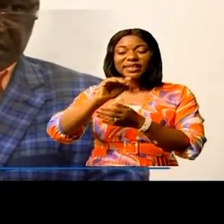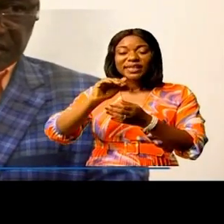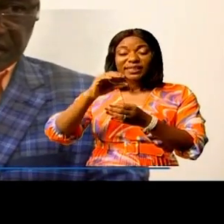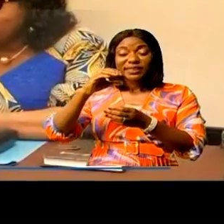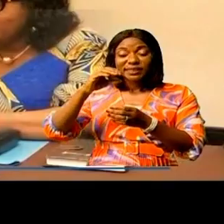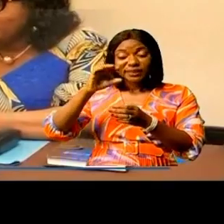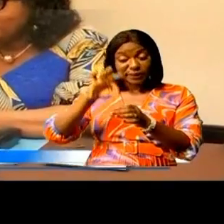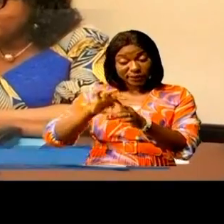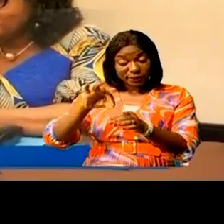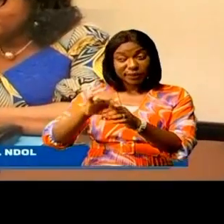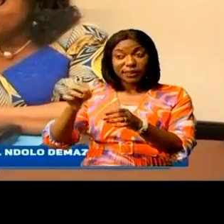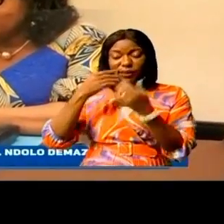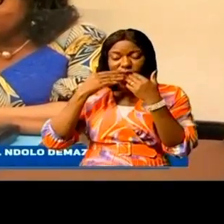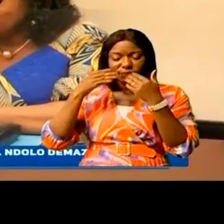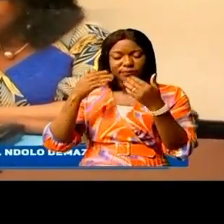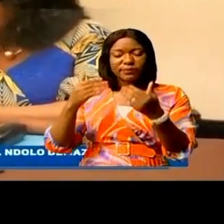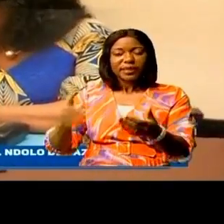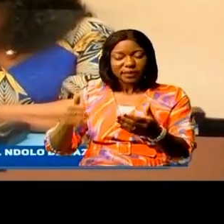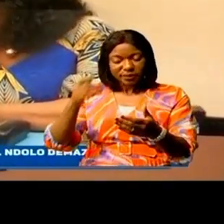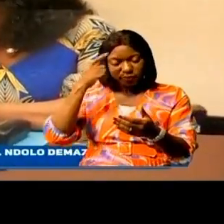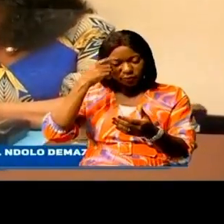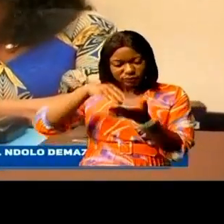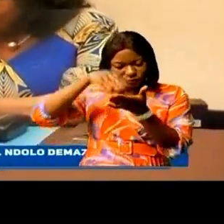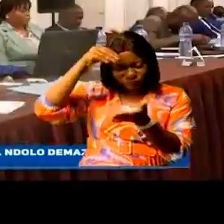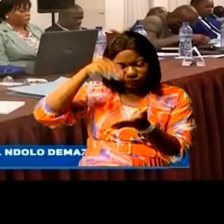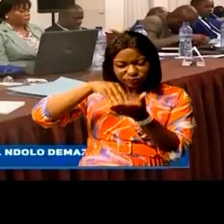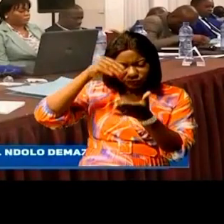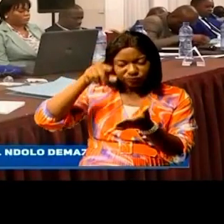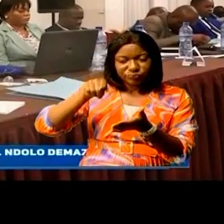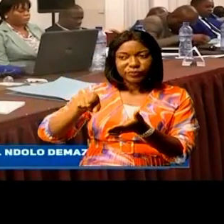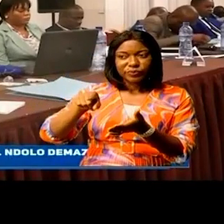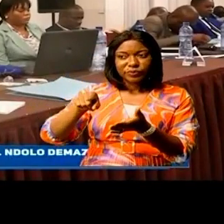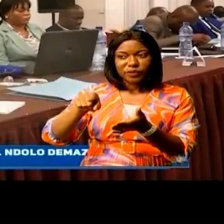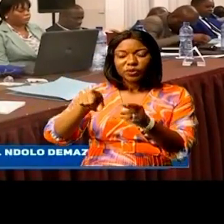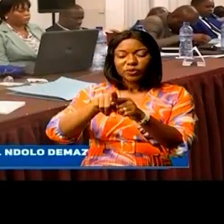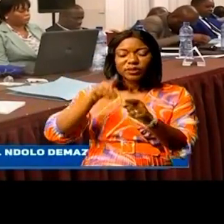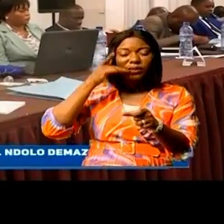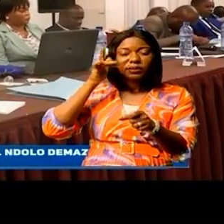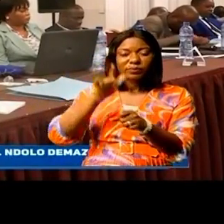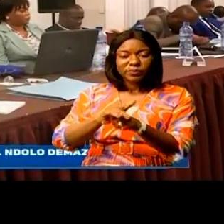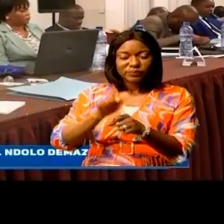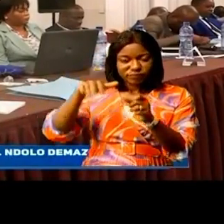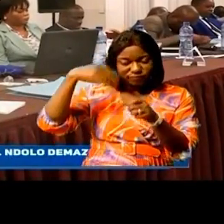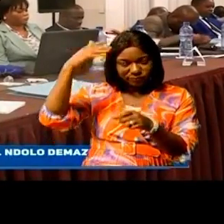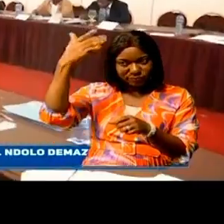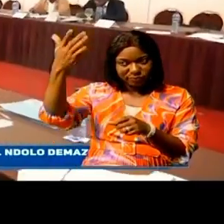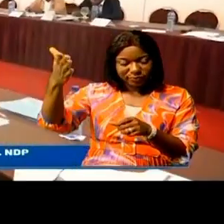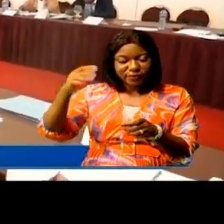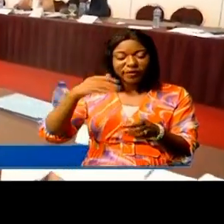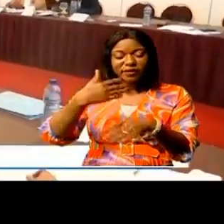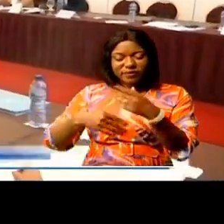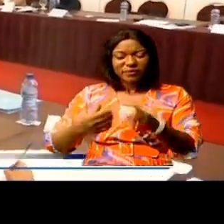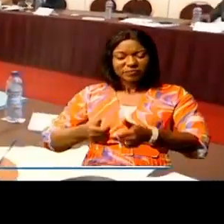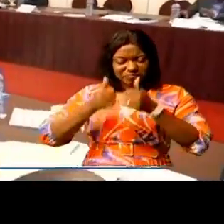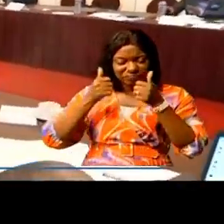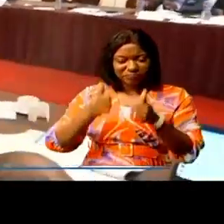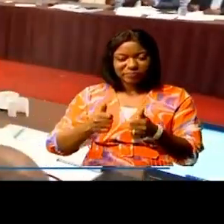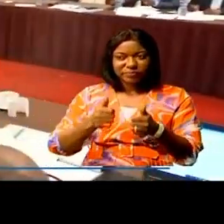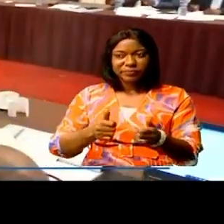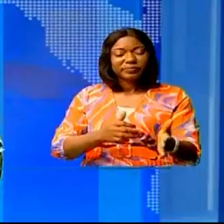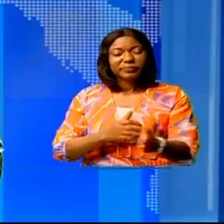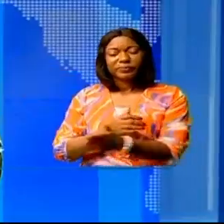leurs vifs remerciements pour la matière engrangée, promettant le moment venu d'en faire l'usage